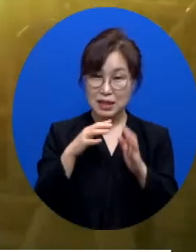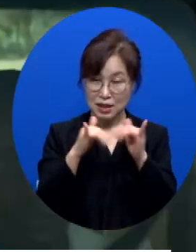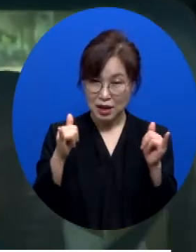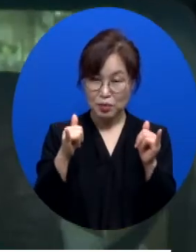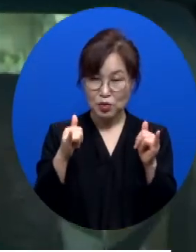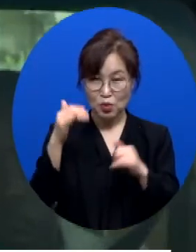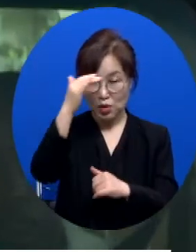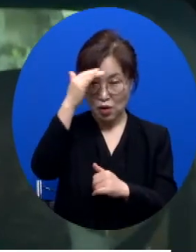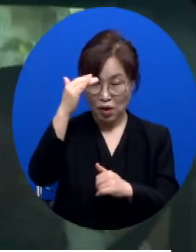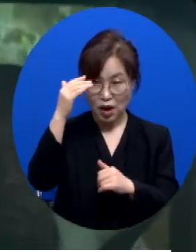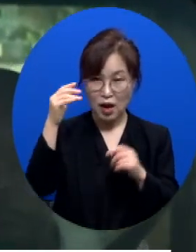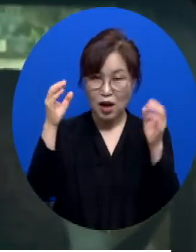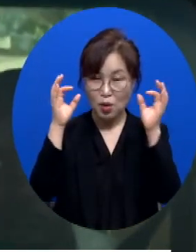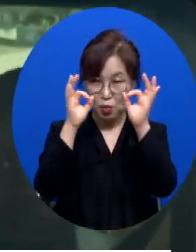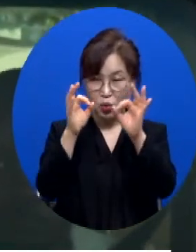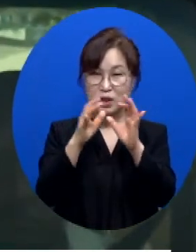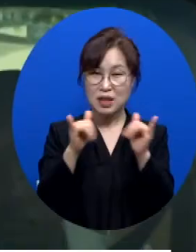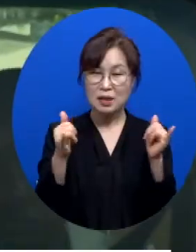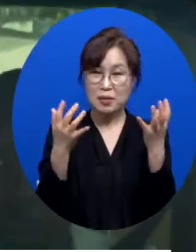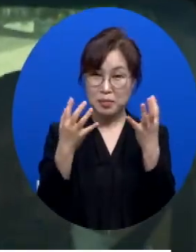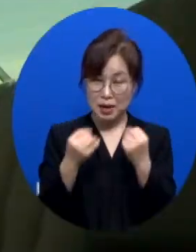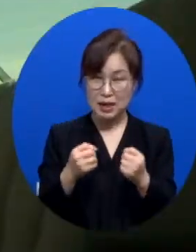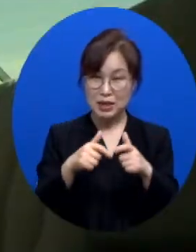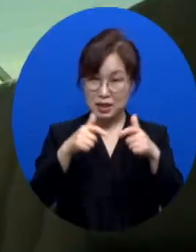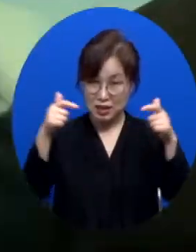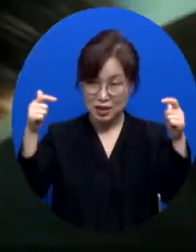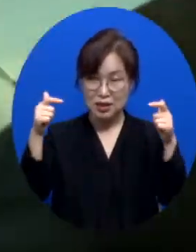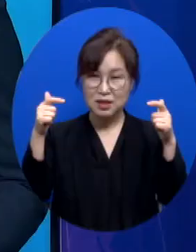관객들의 관심을 다시 불러올 수 있었다고 밝혔습니다.